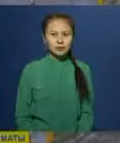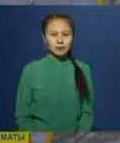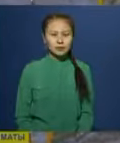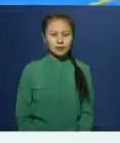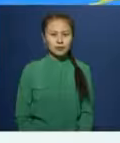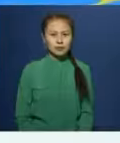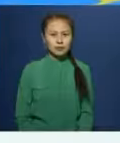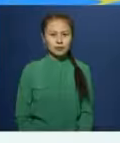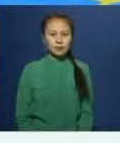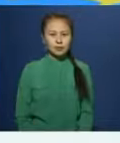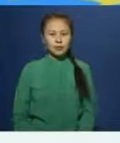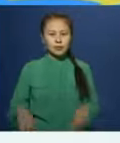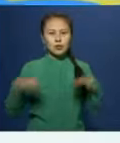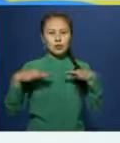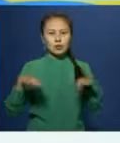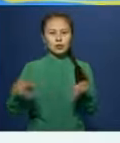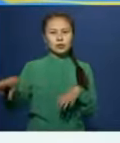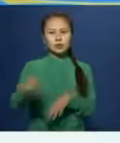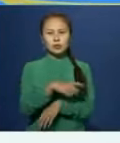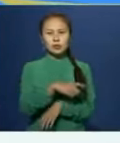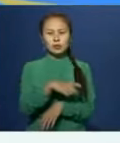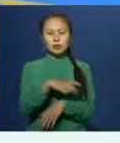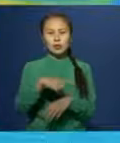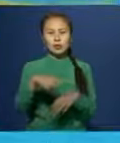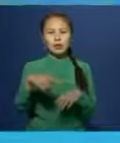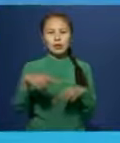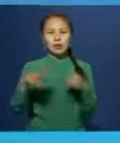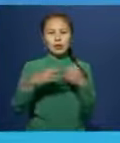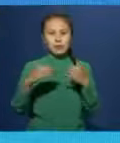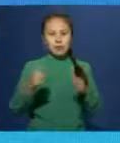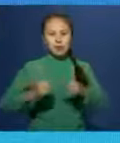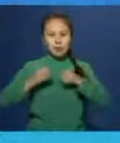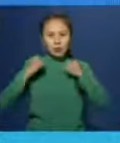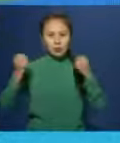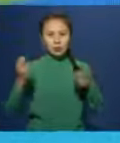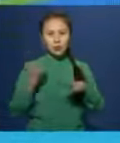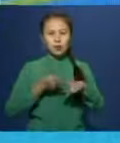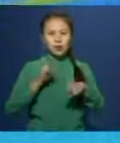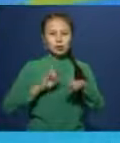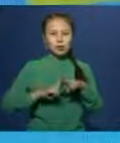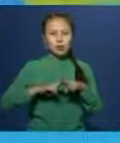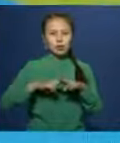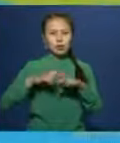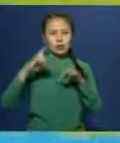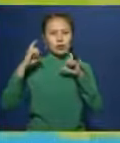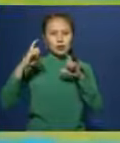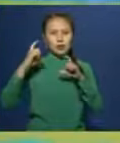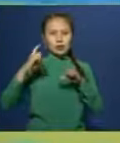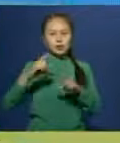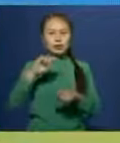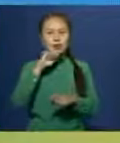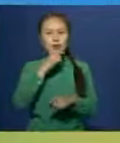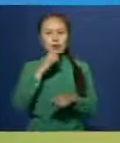Көлік жолы жердің көлемі үлкен болғаннан кейін елдің ішінде тасымалдау болмаса